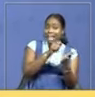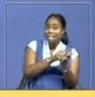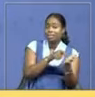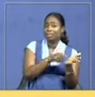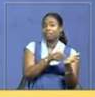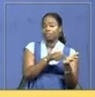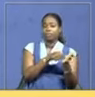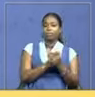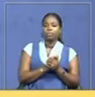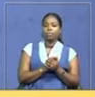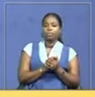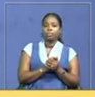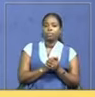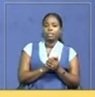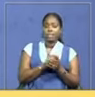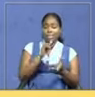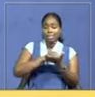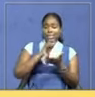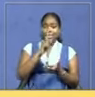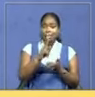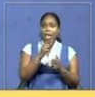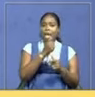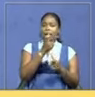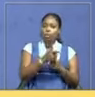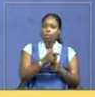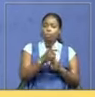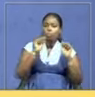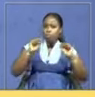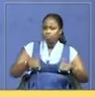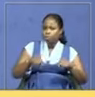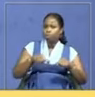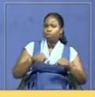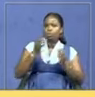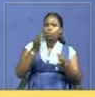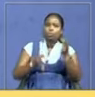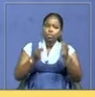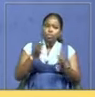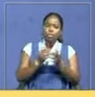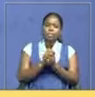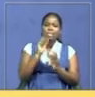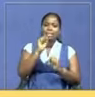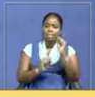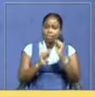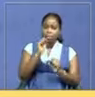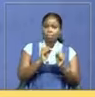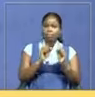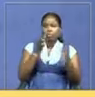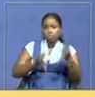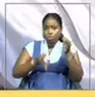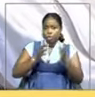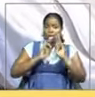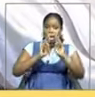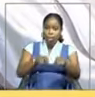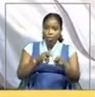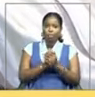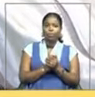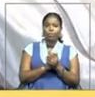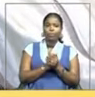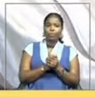surtout à l'Ô de la pratique qu'on peut juger si un système judiciaire répond aux idéau et